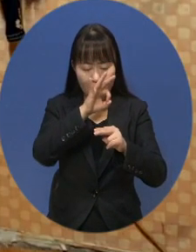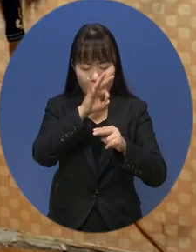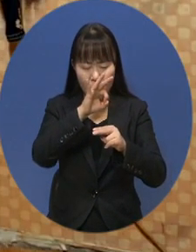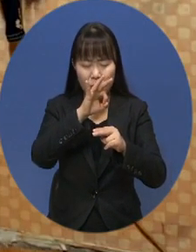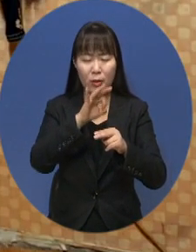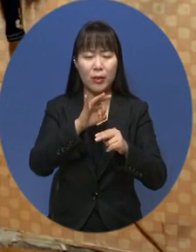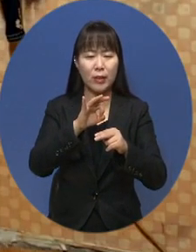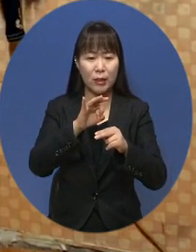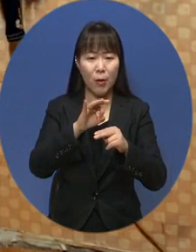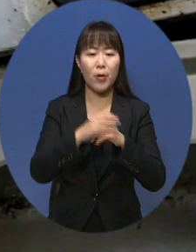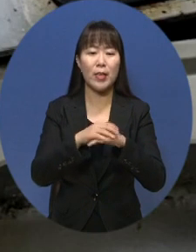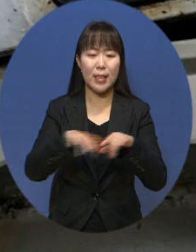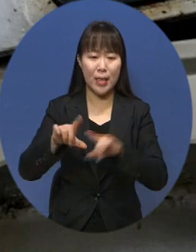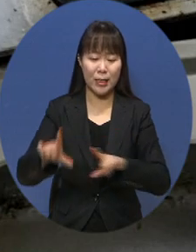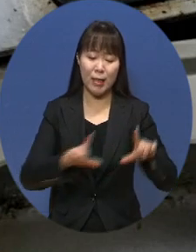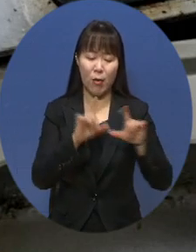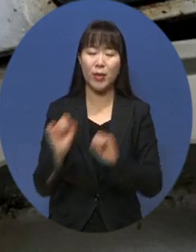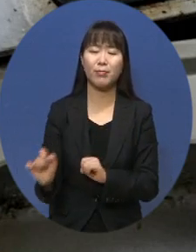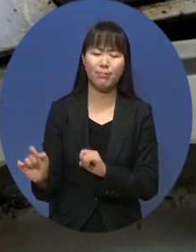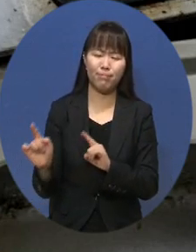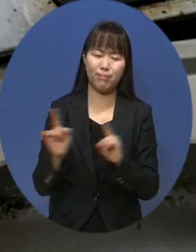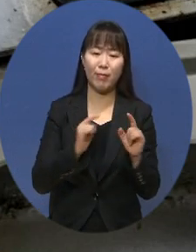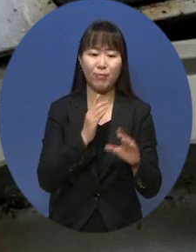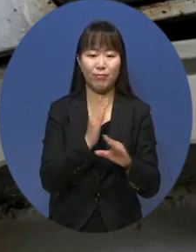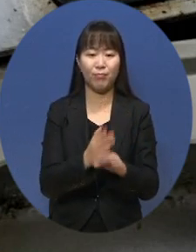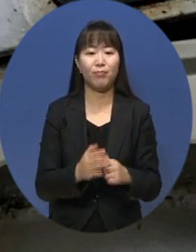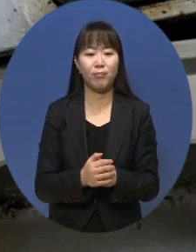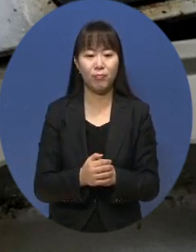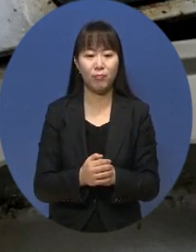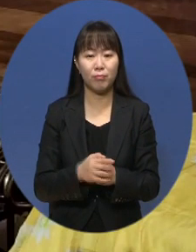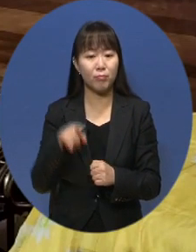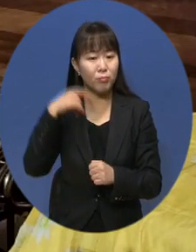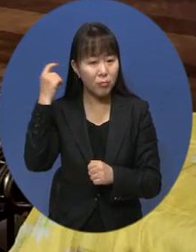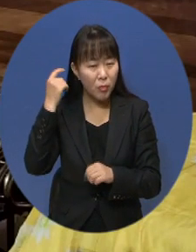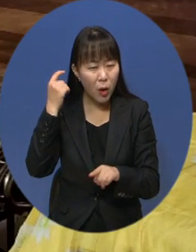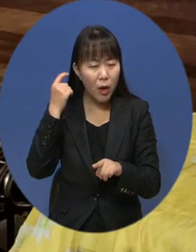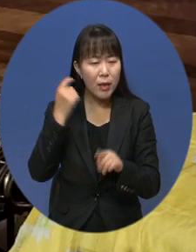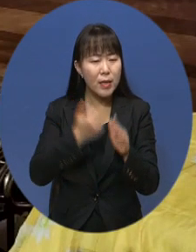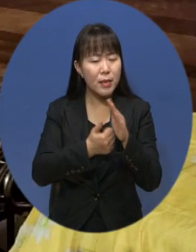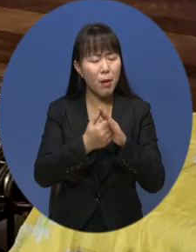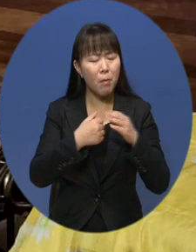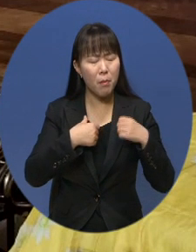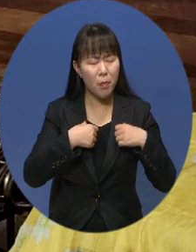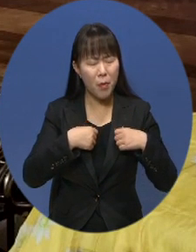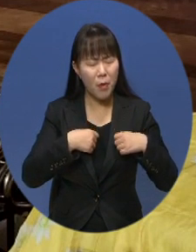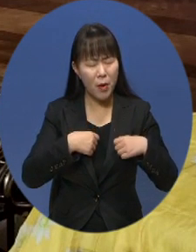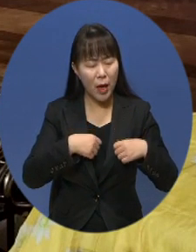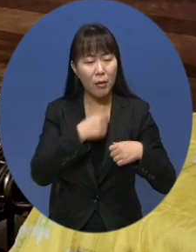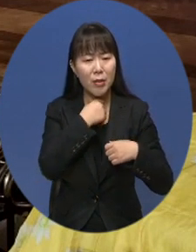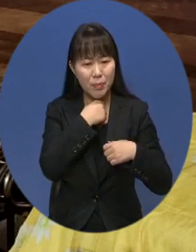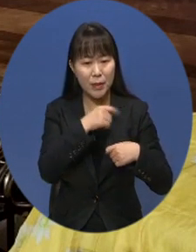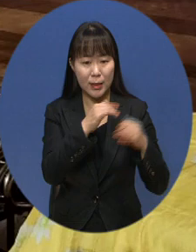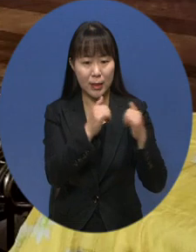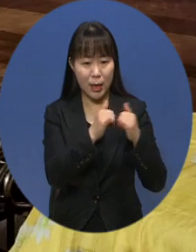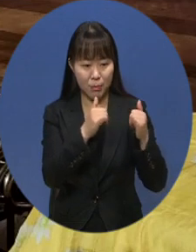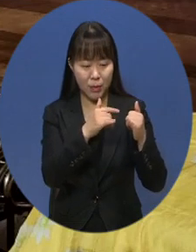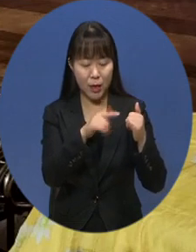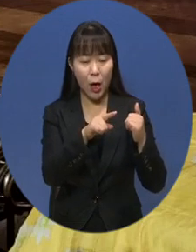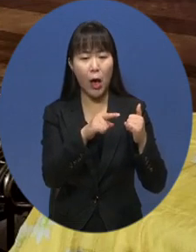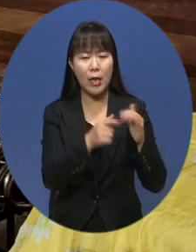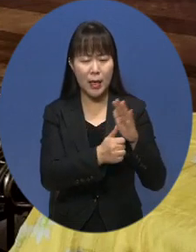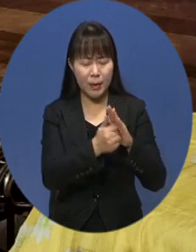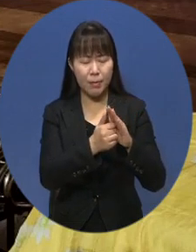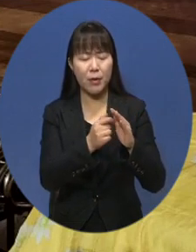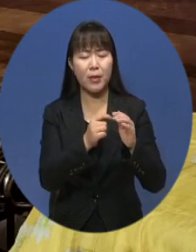정착하는 등 일상을 회복하고 있습니다. 이 소식이 희망을 포기하려는 누군가에게